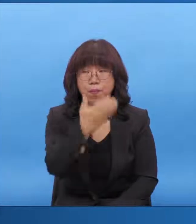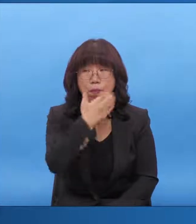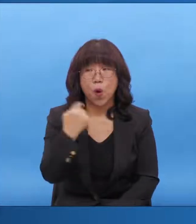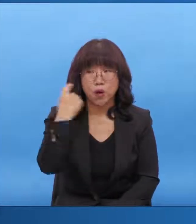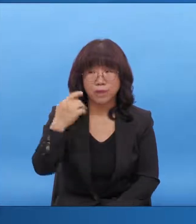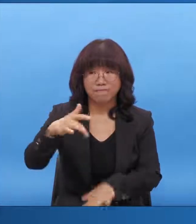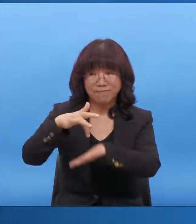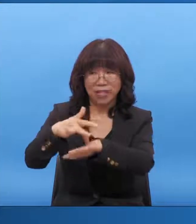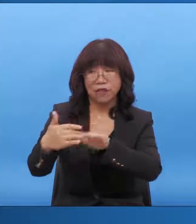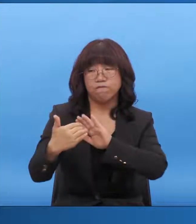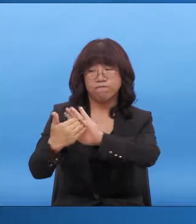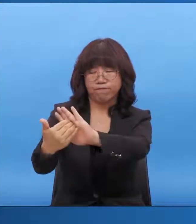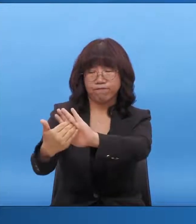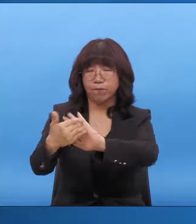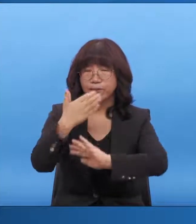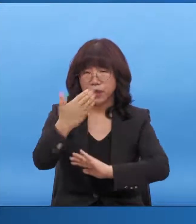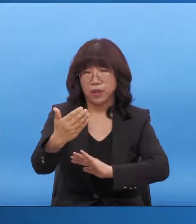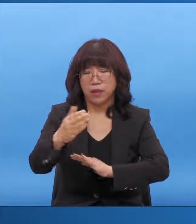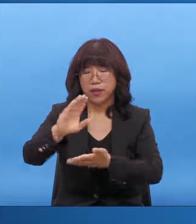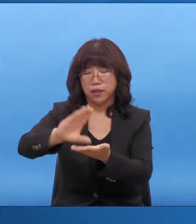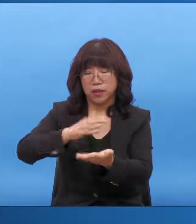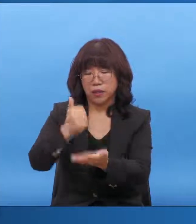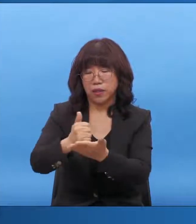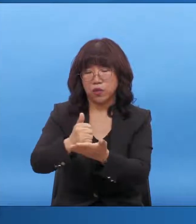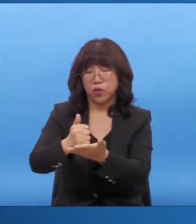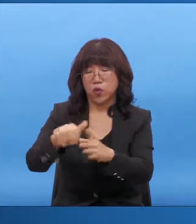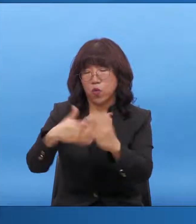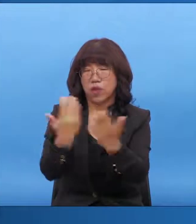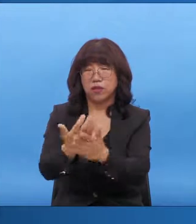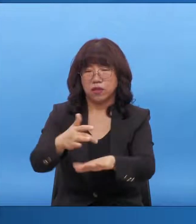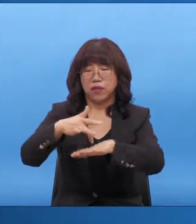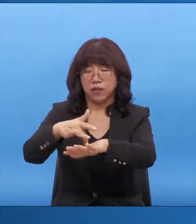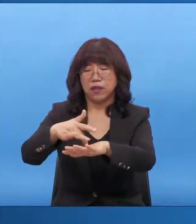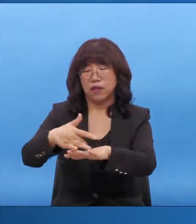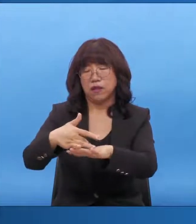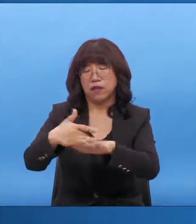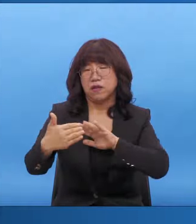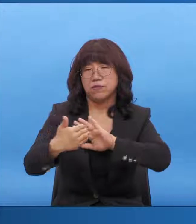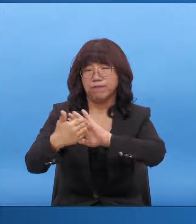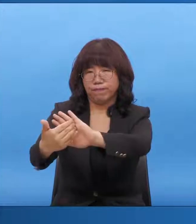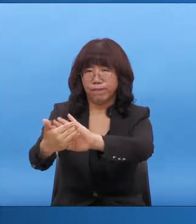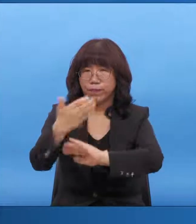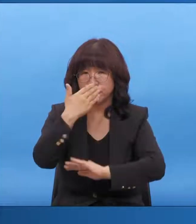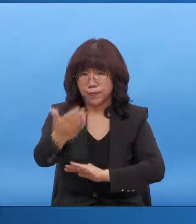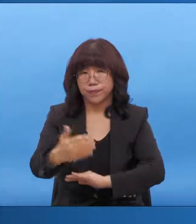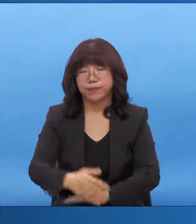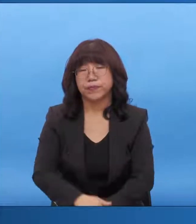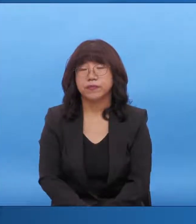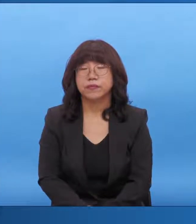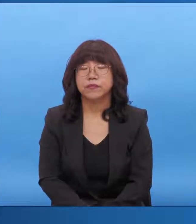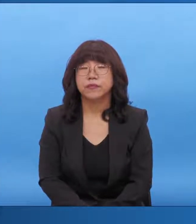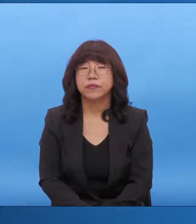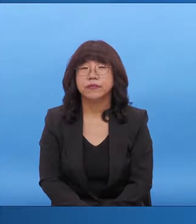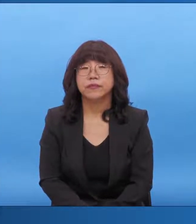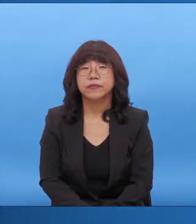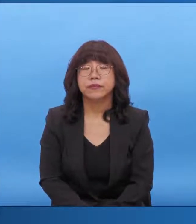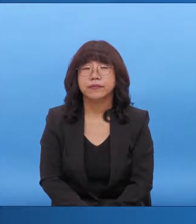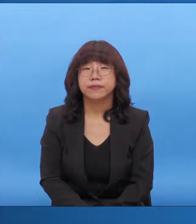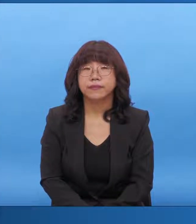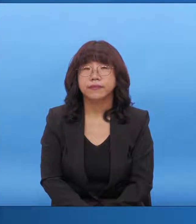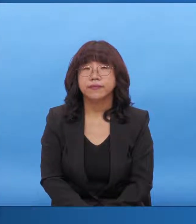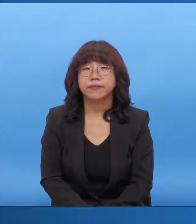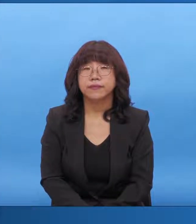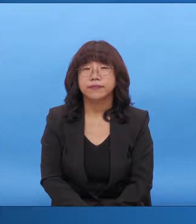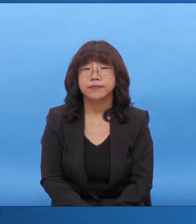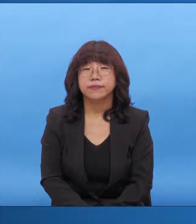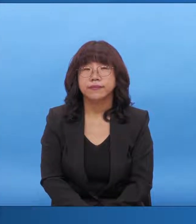사단 그리스도만 못 이기는 거예요. Because Satan cannot overcome the gospel, he cannot overcome Jesus Christ. 그래서 지금